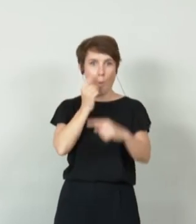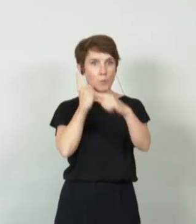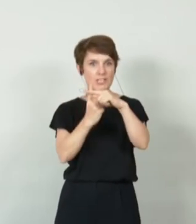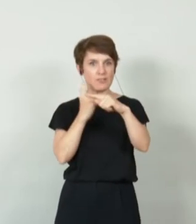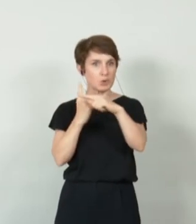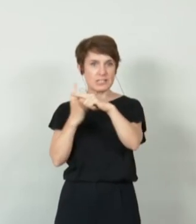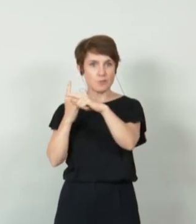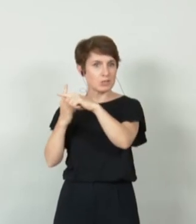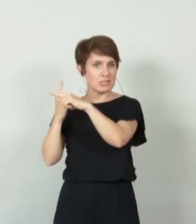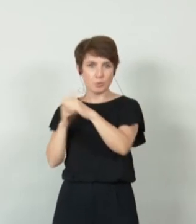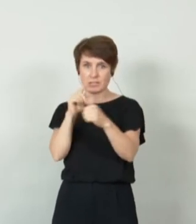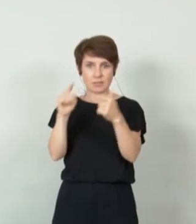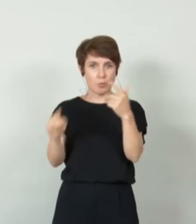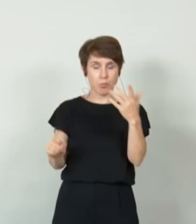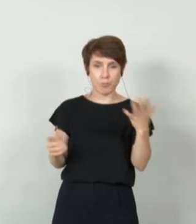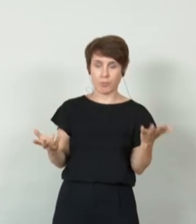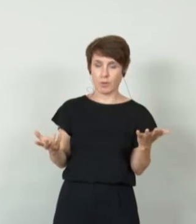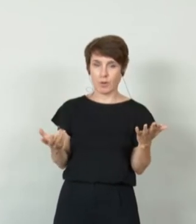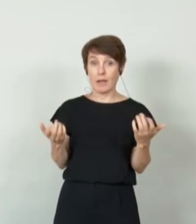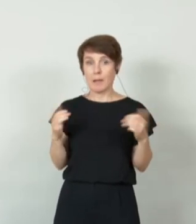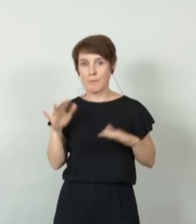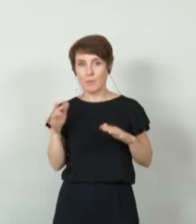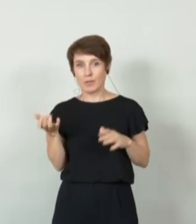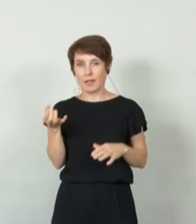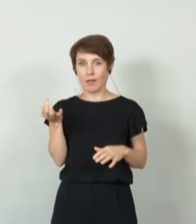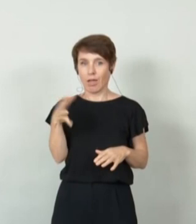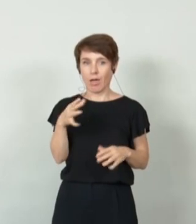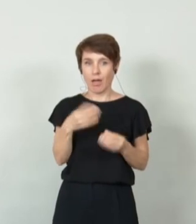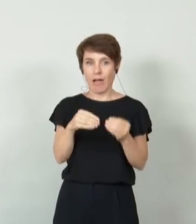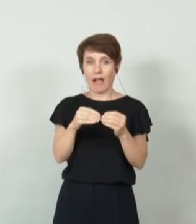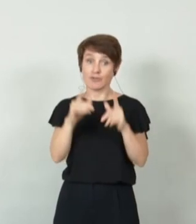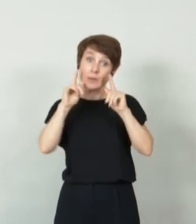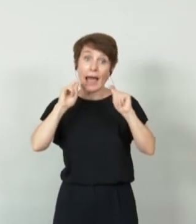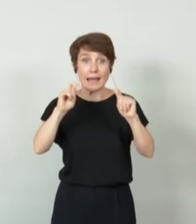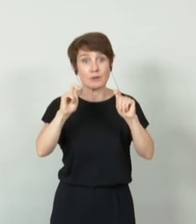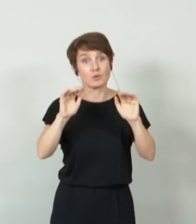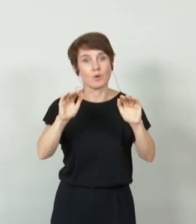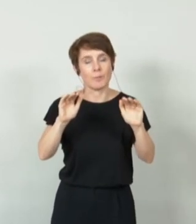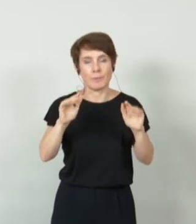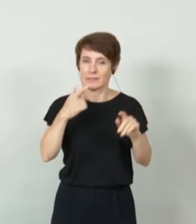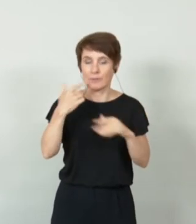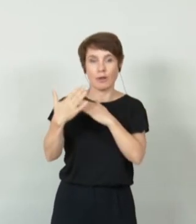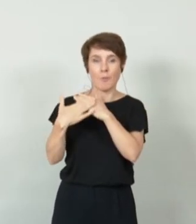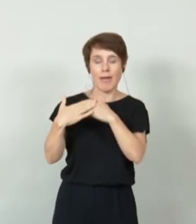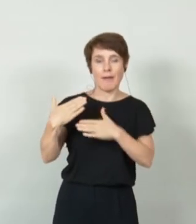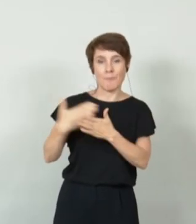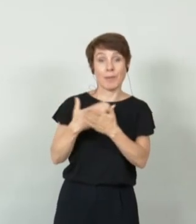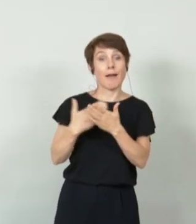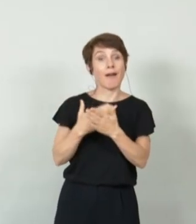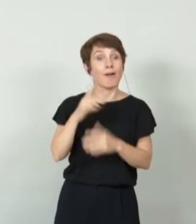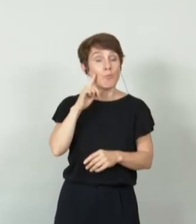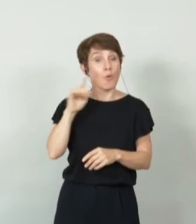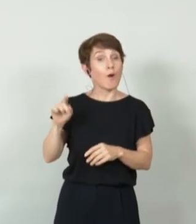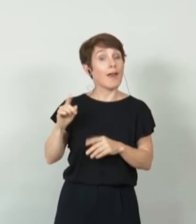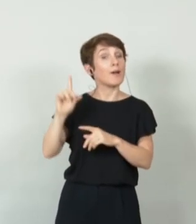d'un financier de nature prudent voire pessimiste préparant le terrain à un éventuel coup dur peut-être bien après tout la guerre en Ukraine avait débuté et il était déjà